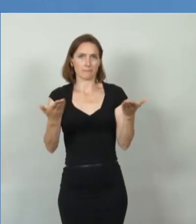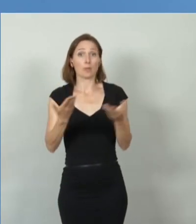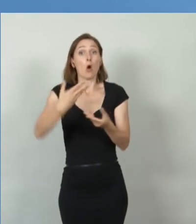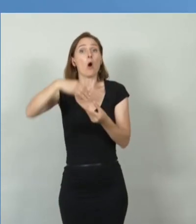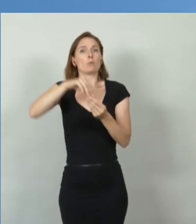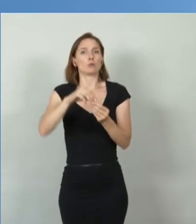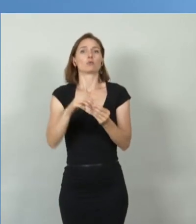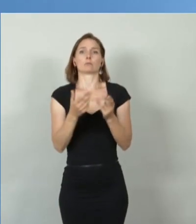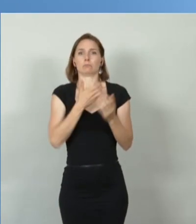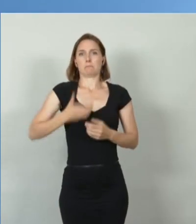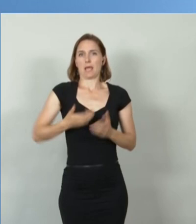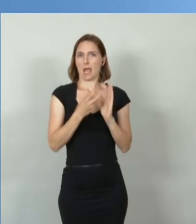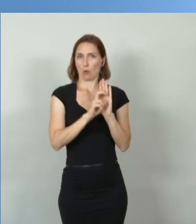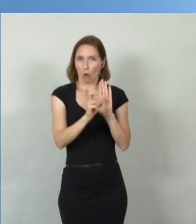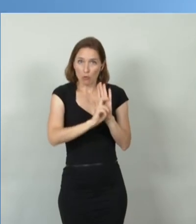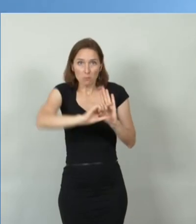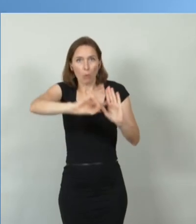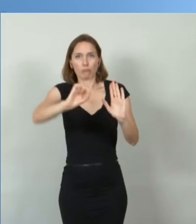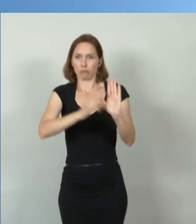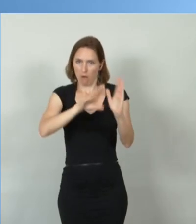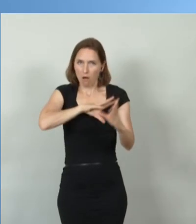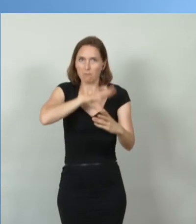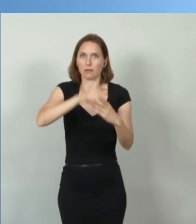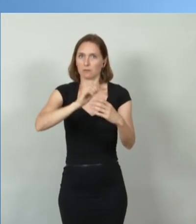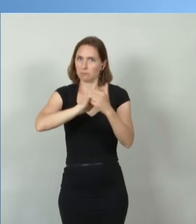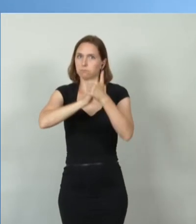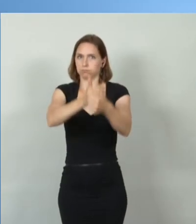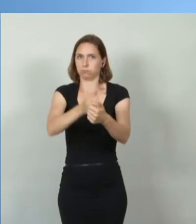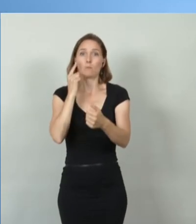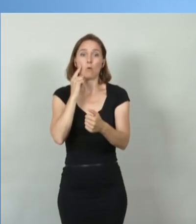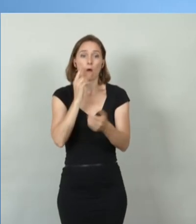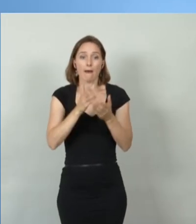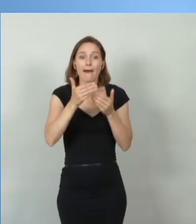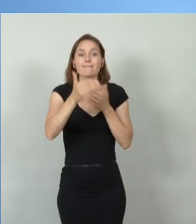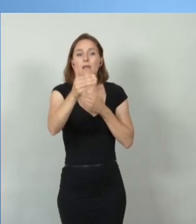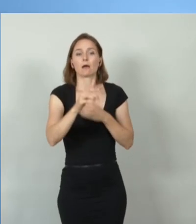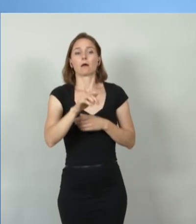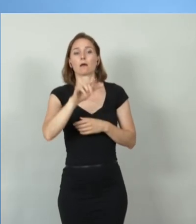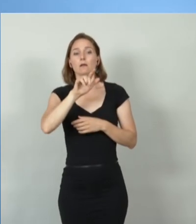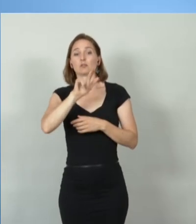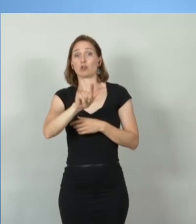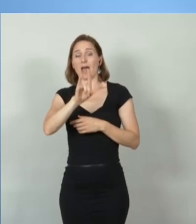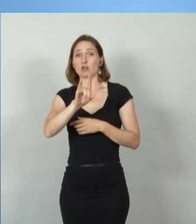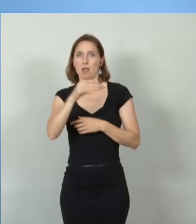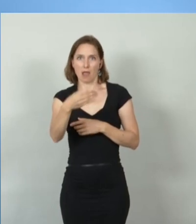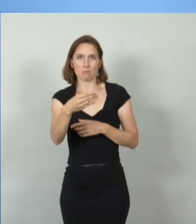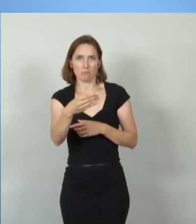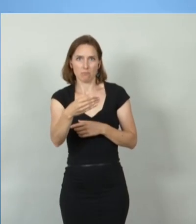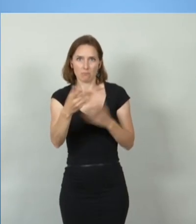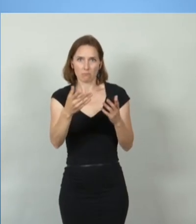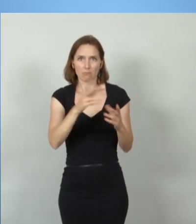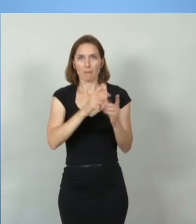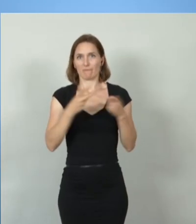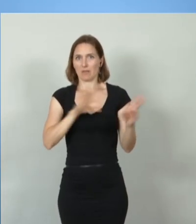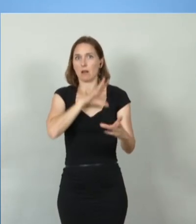légitime à prendre part à la faire impactant directement l'avenir de l'UMG H&M puisque elle déploie des politiques publiques